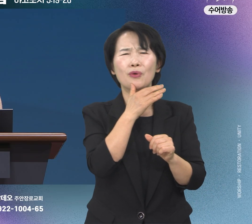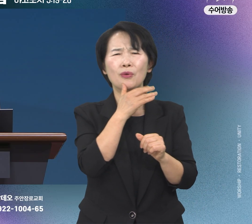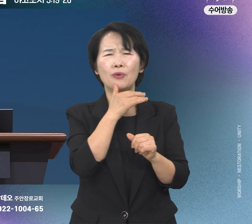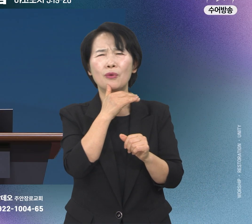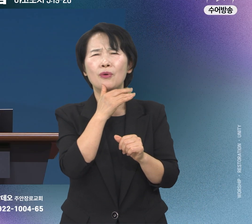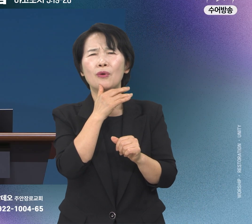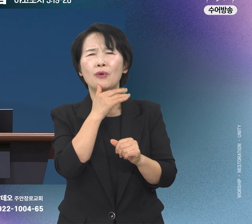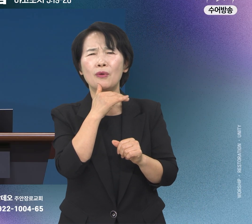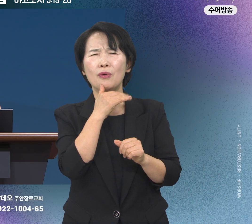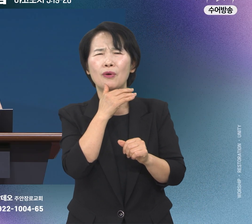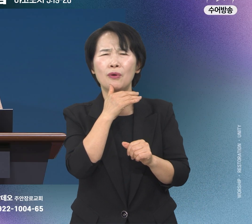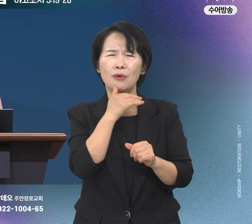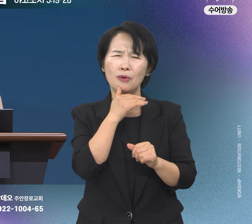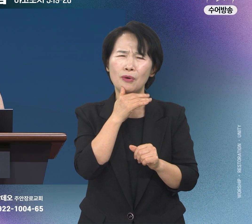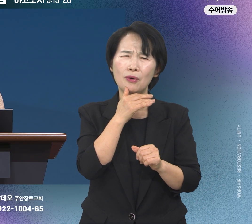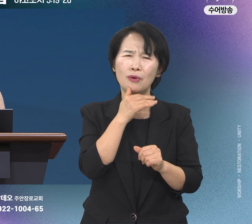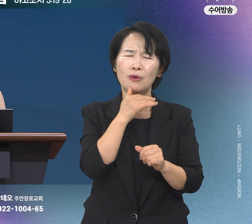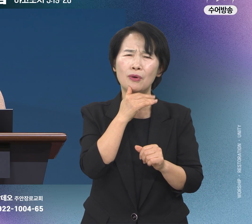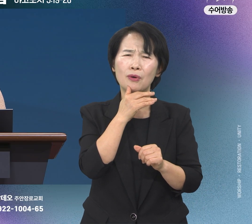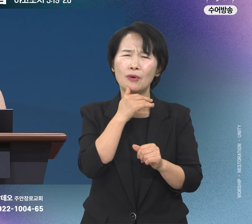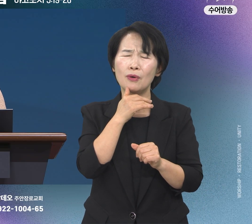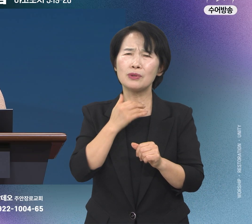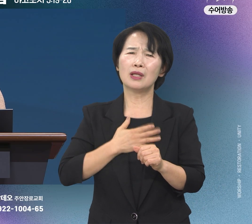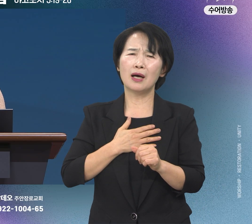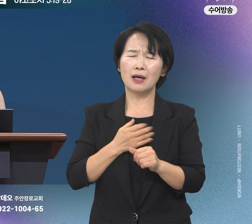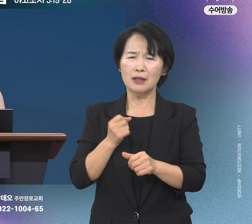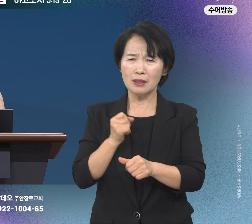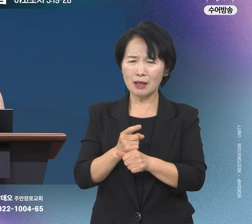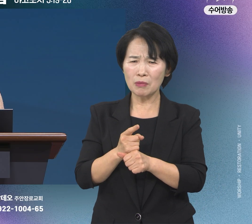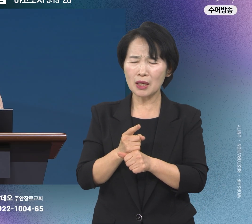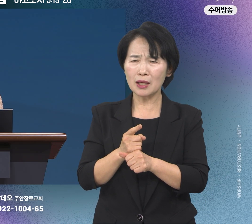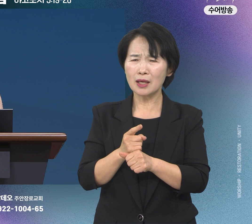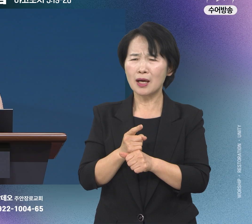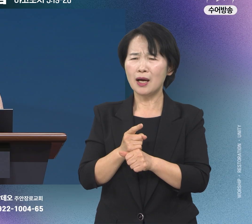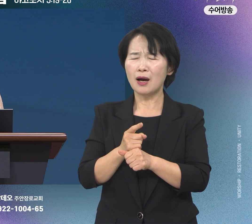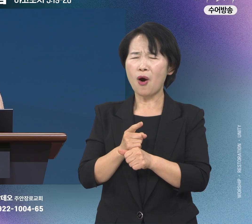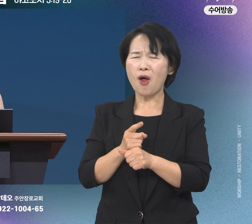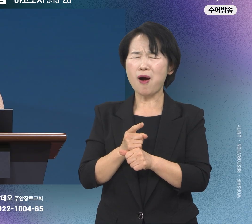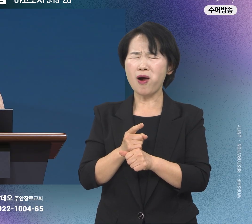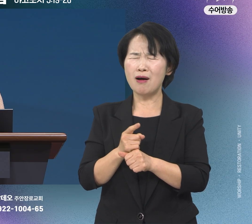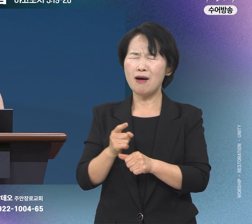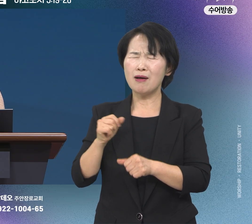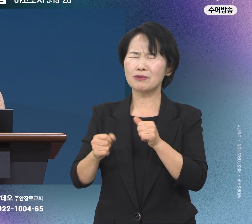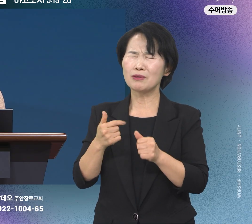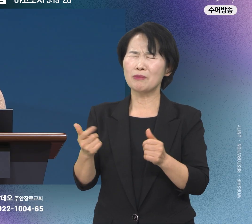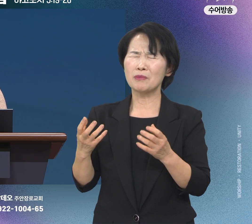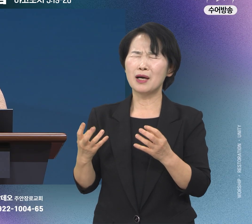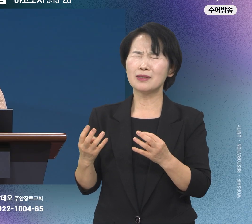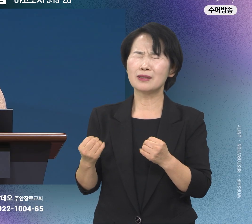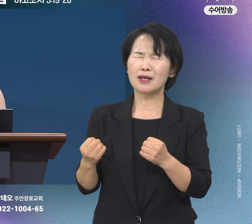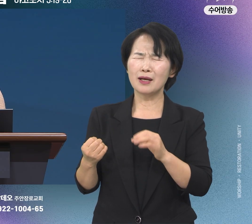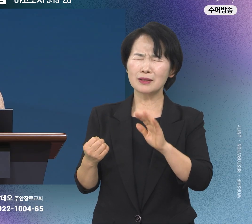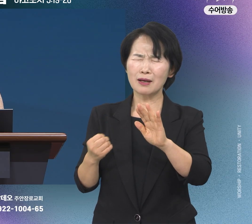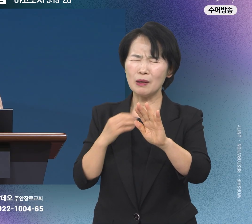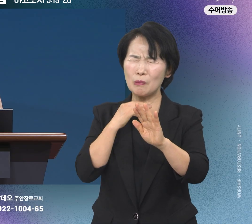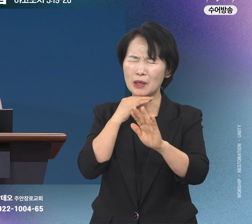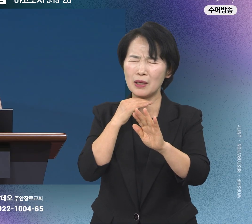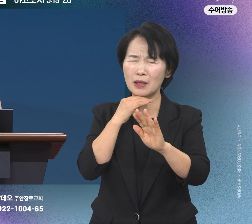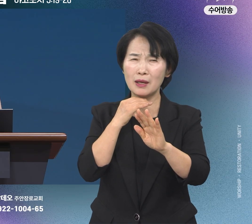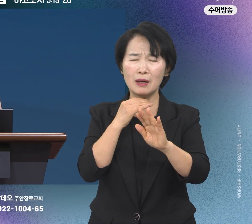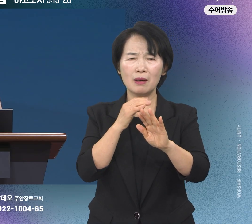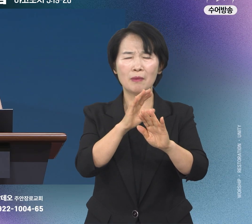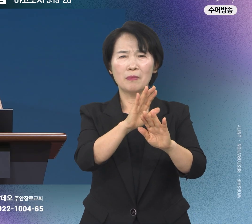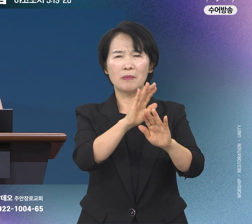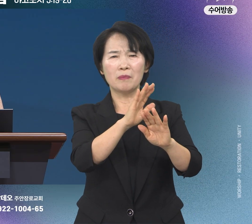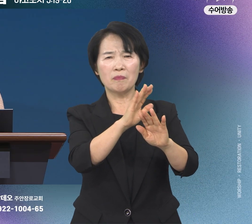근데 어떡하지? 나 많은 사람들한테 신천지를 숨기면서 활동했는데 잠깐만, 엄마 아빠 나 지금